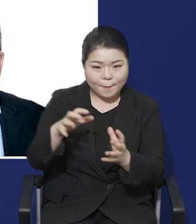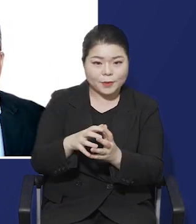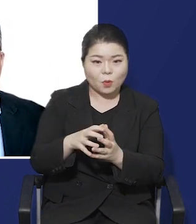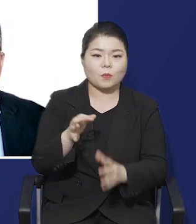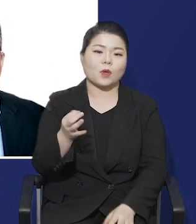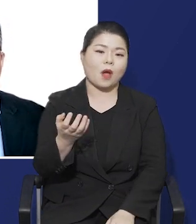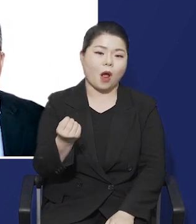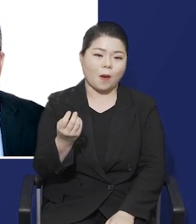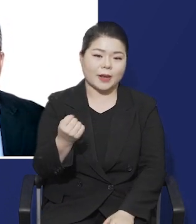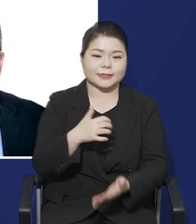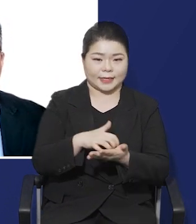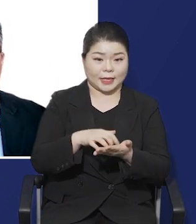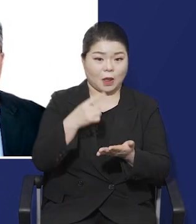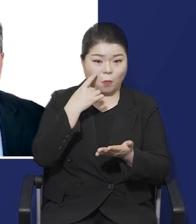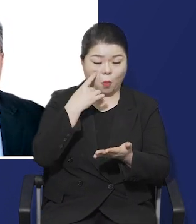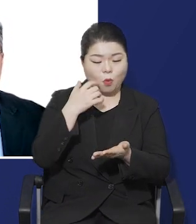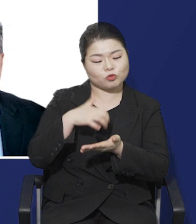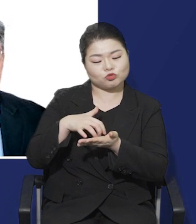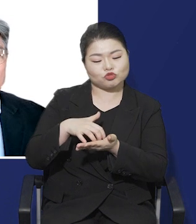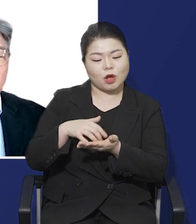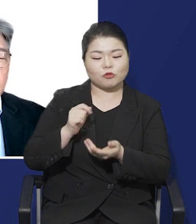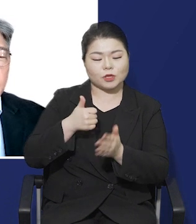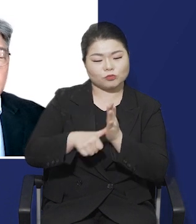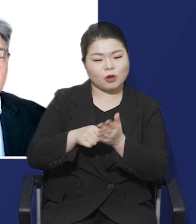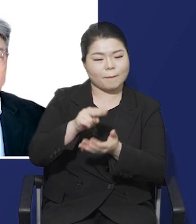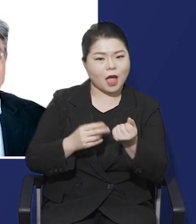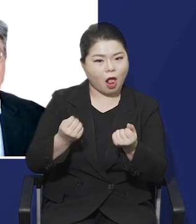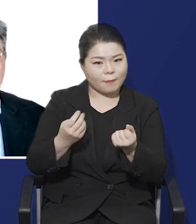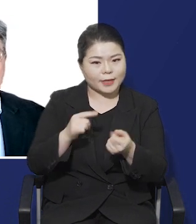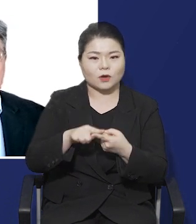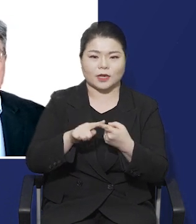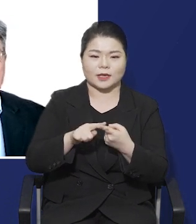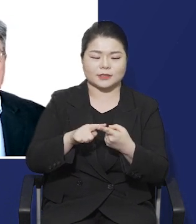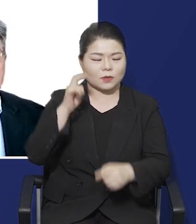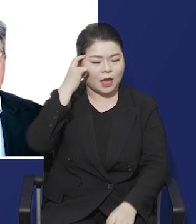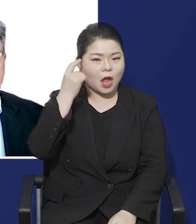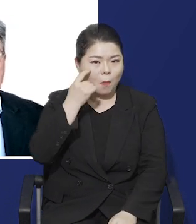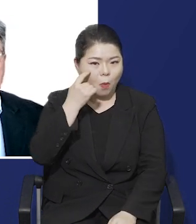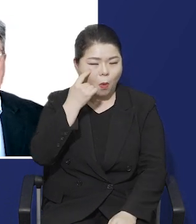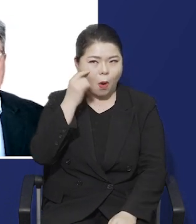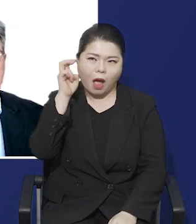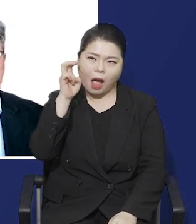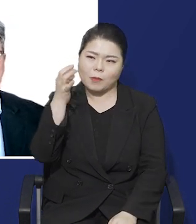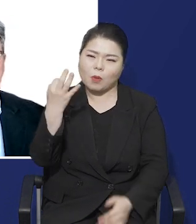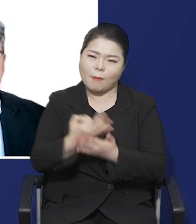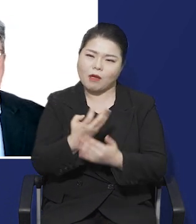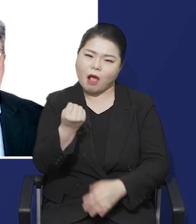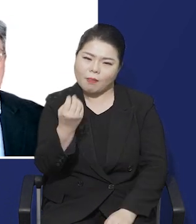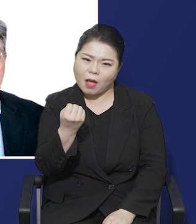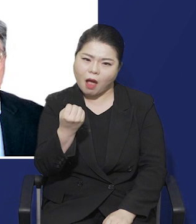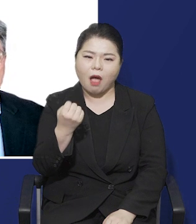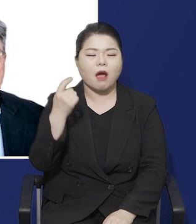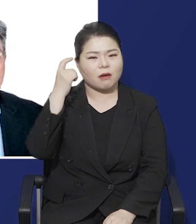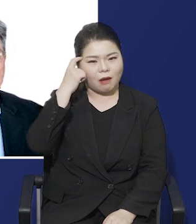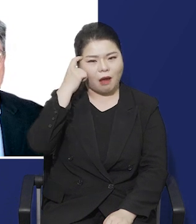총 비용을 산출하고 수출 물량을 예측해서 예상되는 수익을 얼마나 되는지